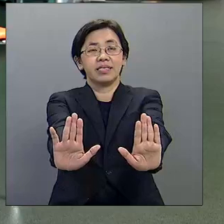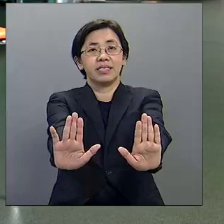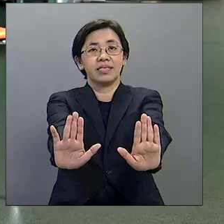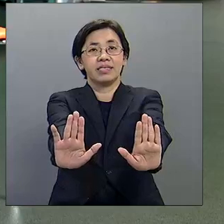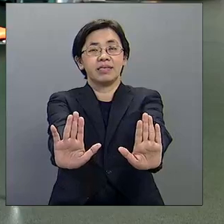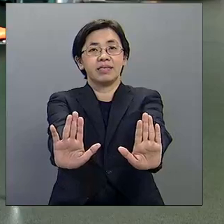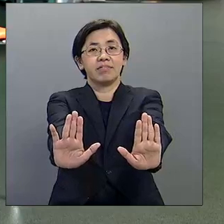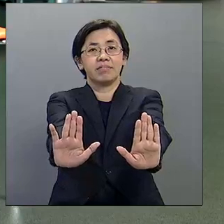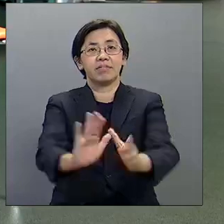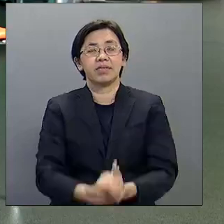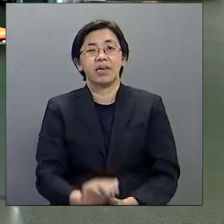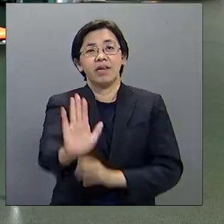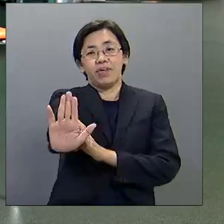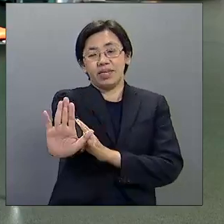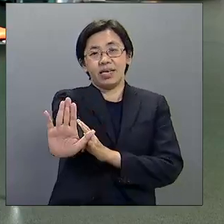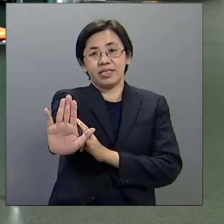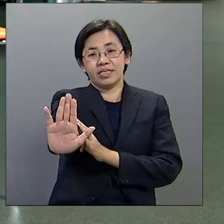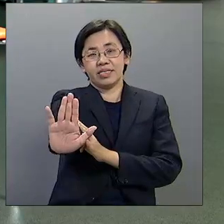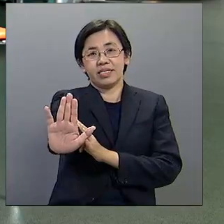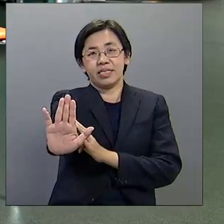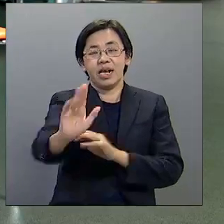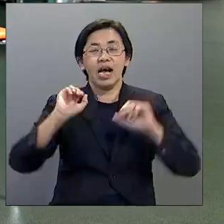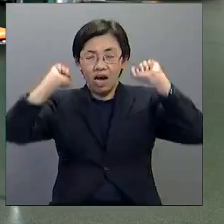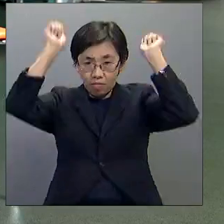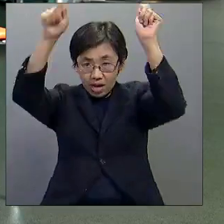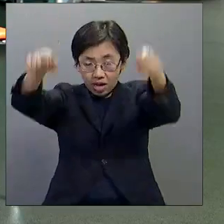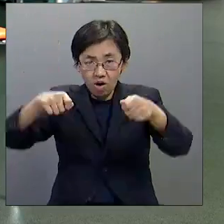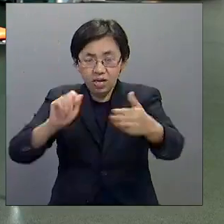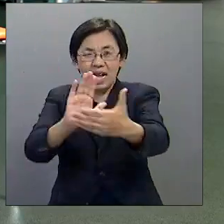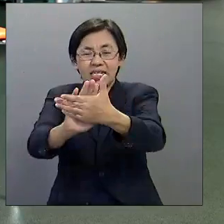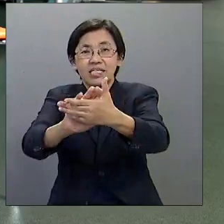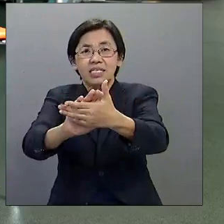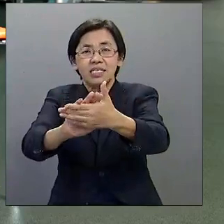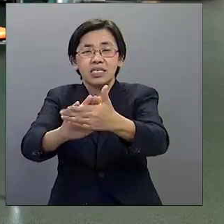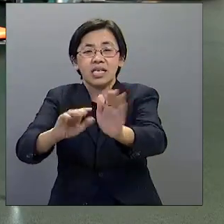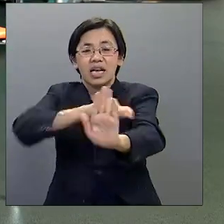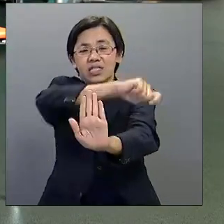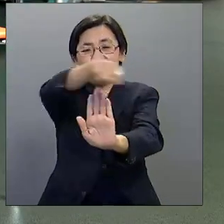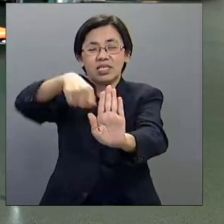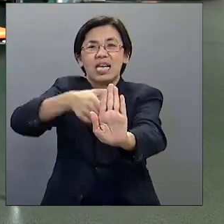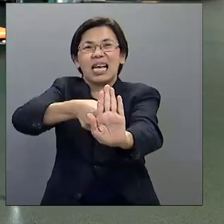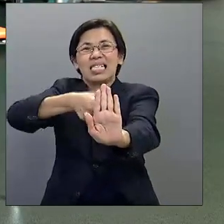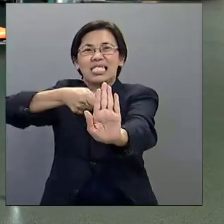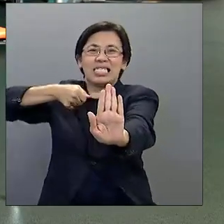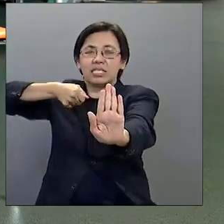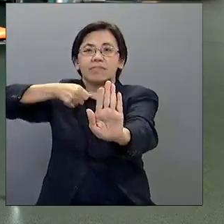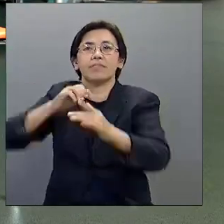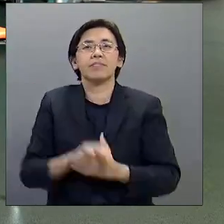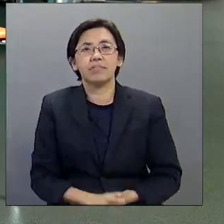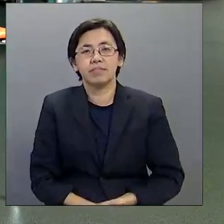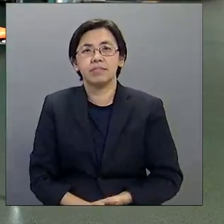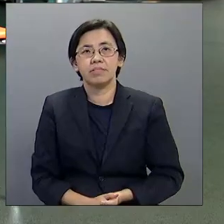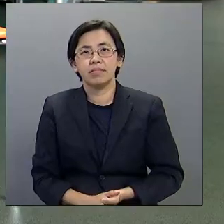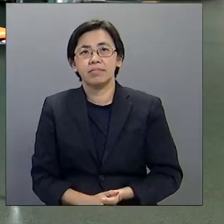ล้วดึงผ้าเข้าหาตัวค่ะ ให้มันรู้สึก นิดนึง อ๋อให้มันรู้สึกบริเวณ ปลายเท้านิดนึง